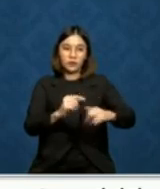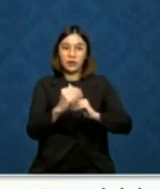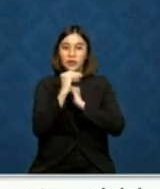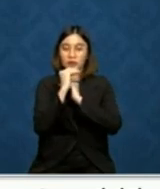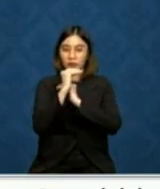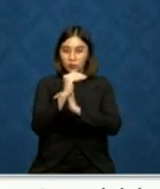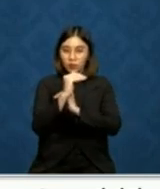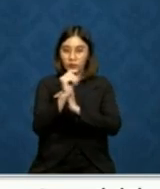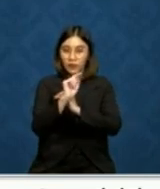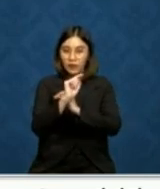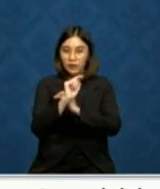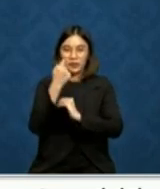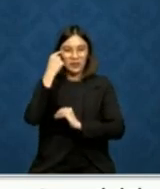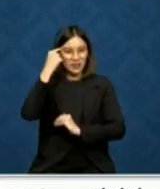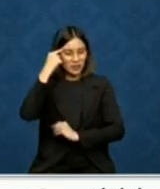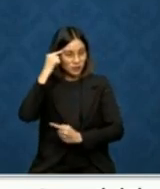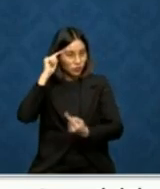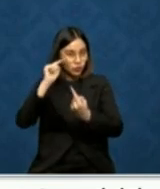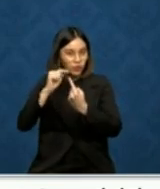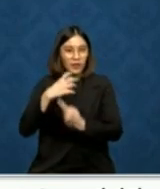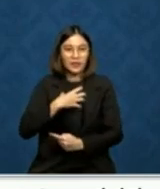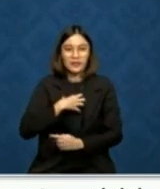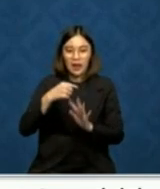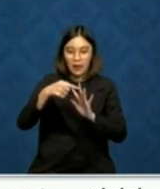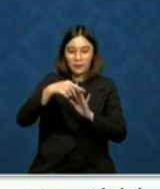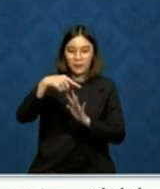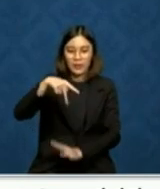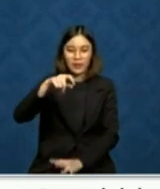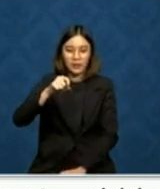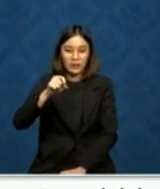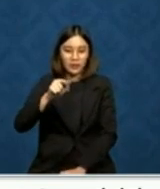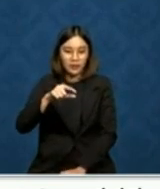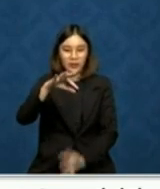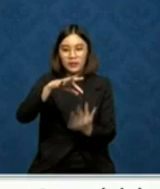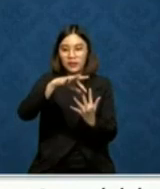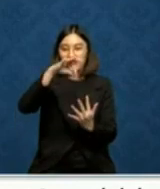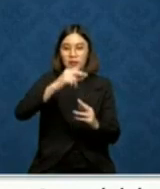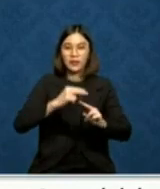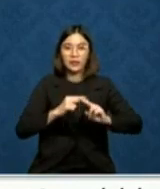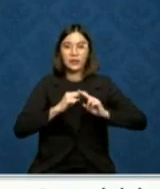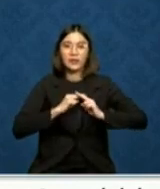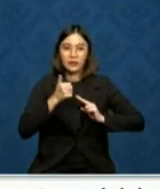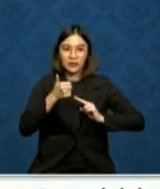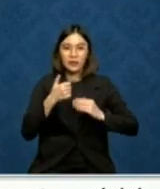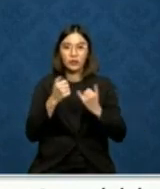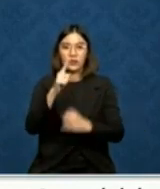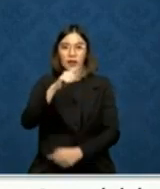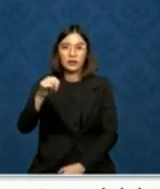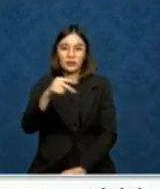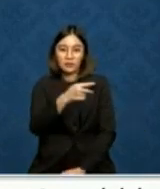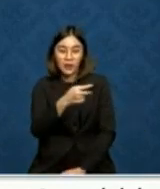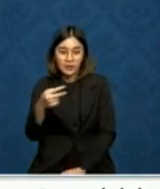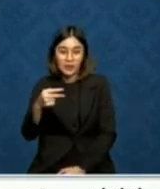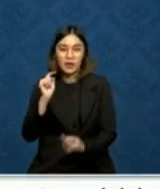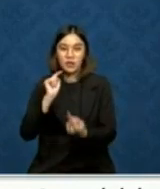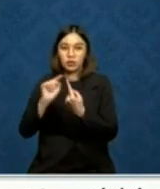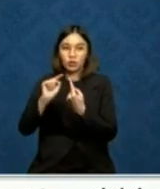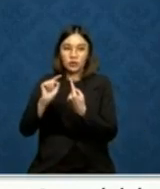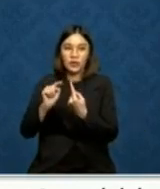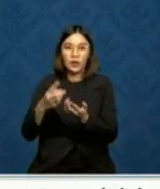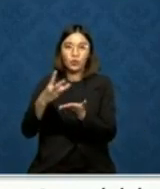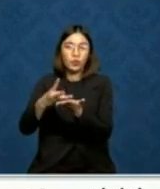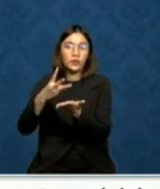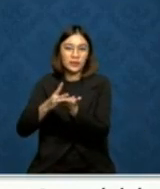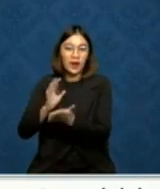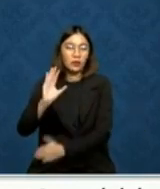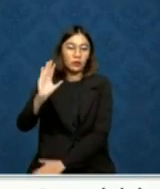ดเจตจำนงในการเลือกเพศตนเองได้ภาษาอังกฤษท่านต้องขออนุญาตยกขึ้นมานะคะเพื่ออ้างอิงในด้านวิชา